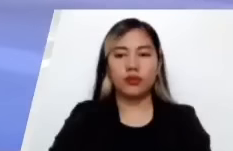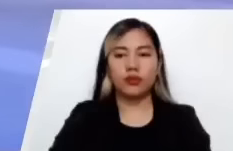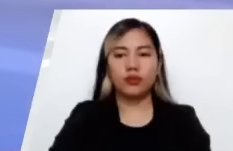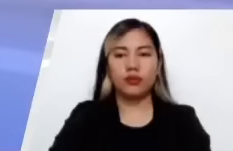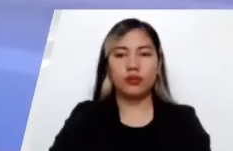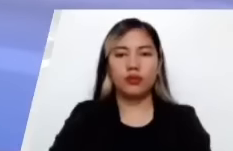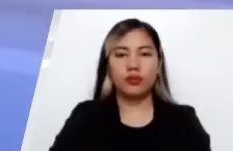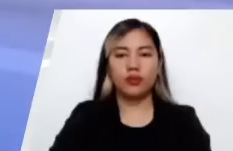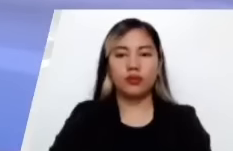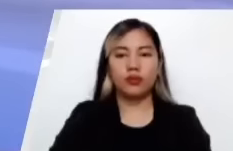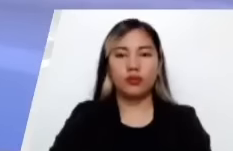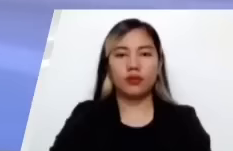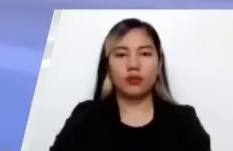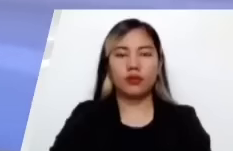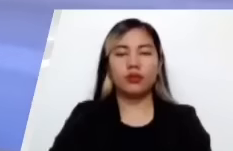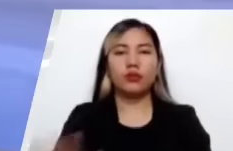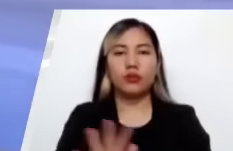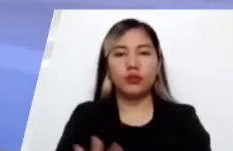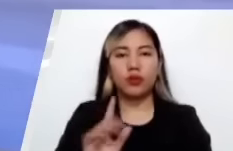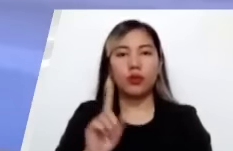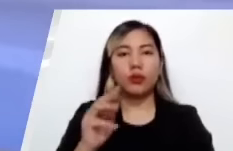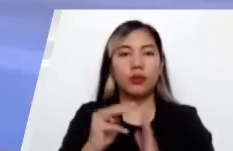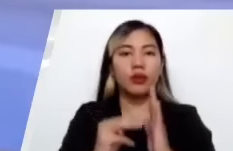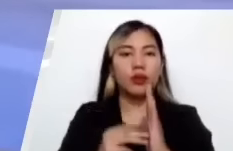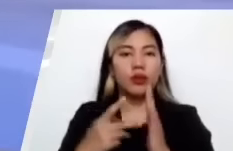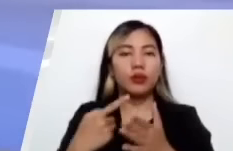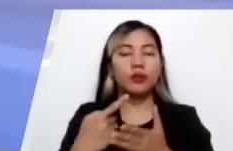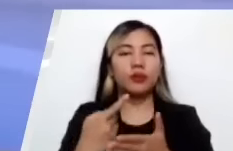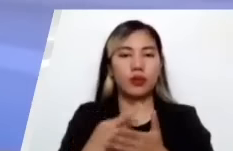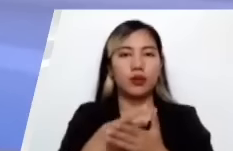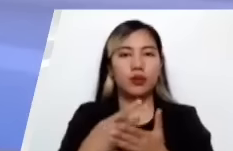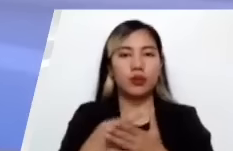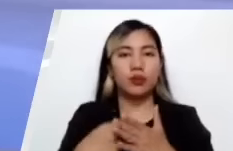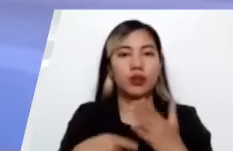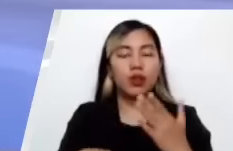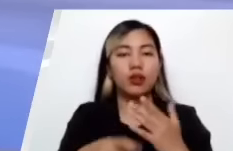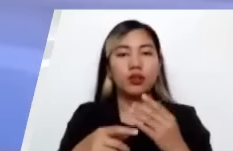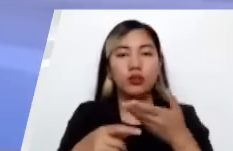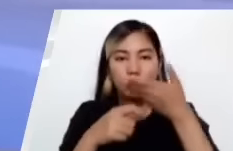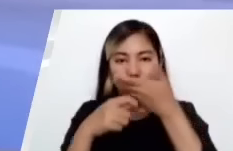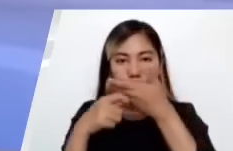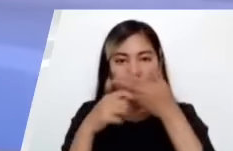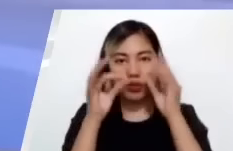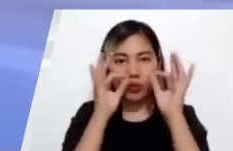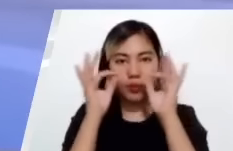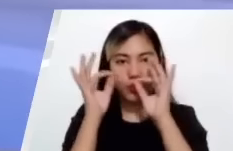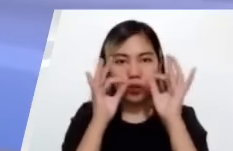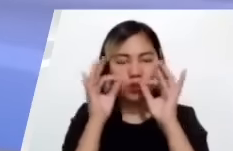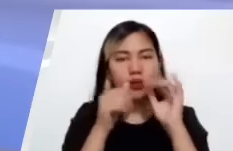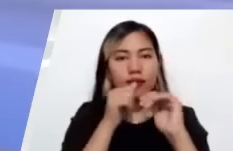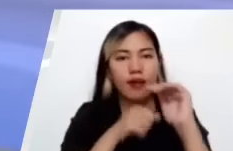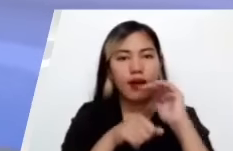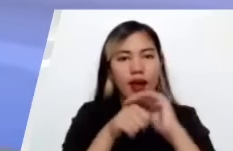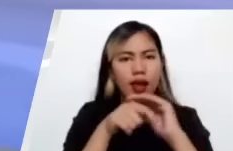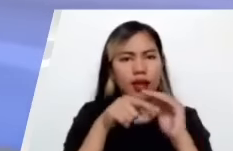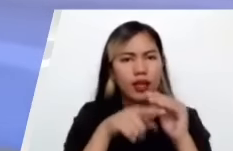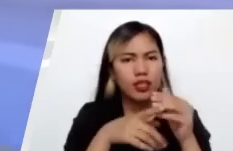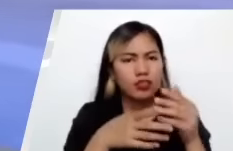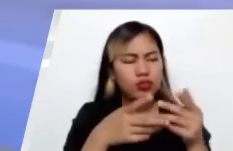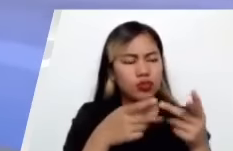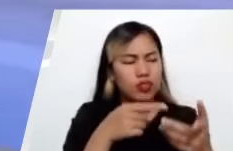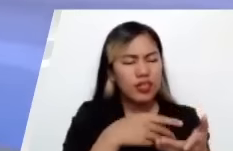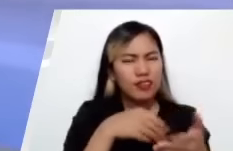Mahigit 1,000,000 pisong halaga ng shabu ang bistadong itinago sa lalagyan ng cookies. Ang depensa ng magkapitbahay na